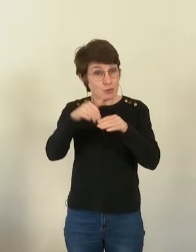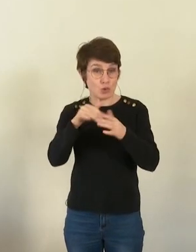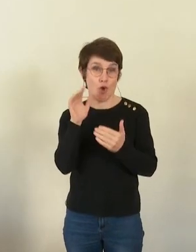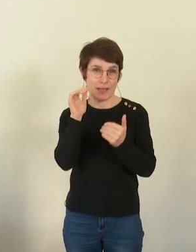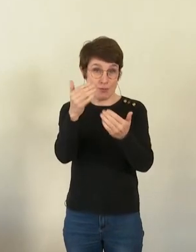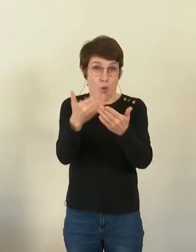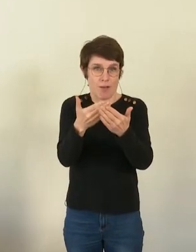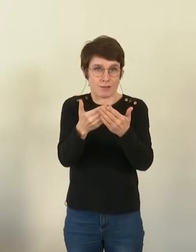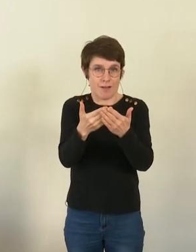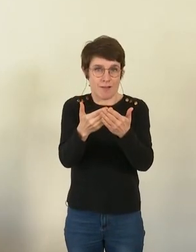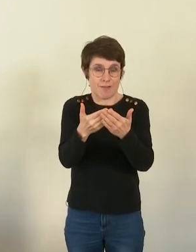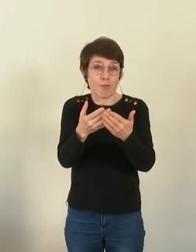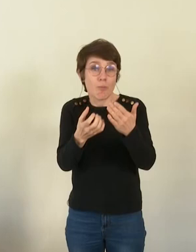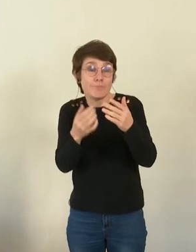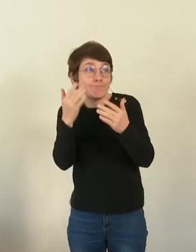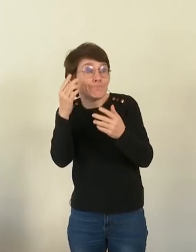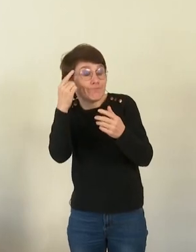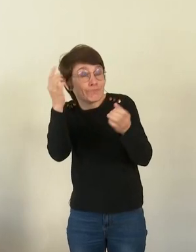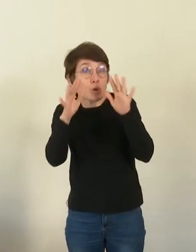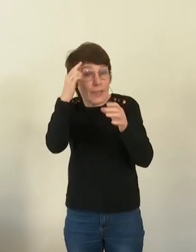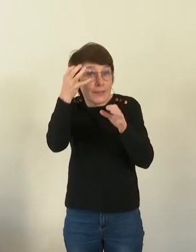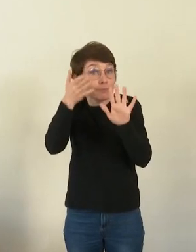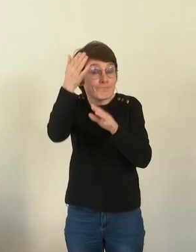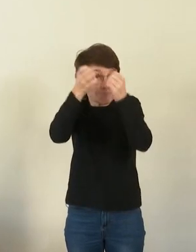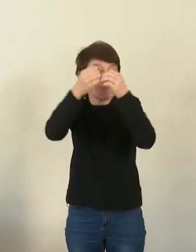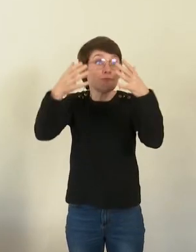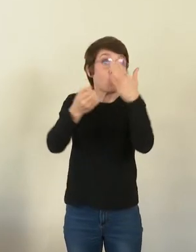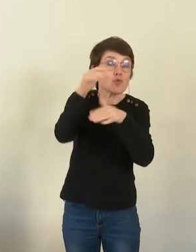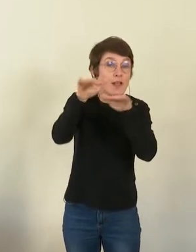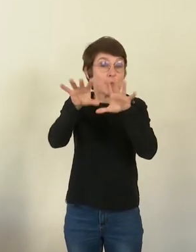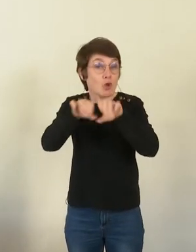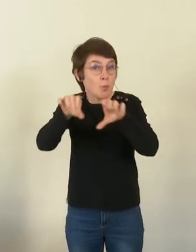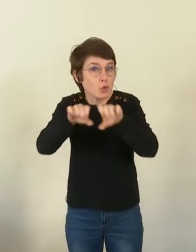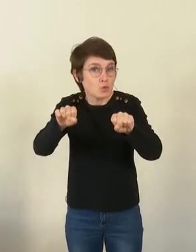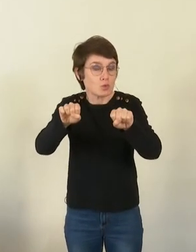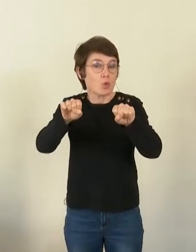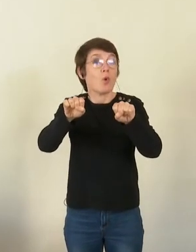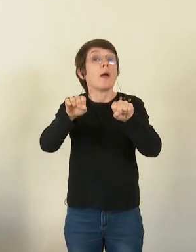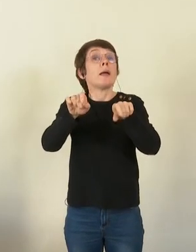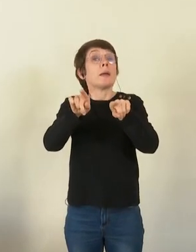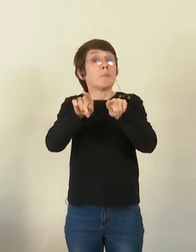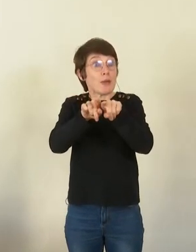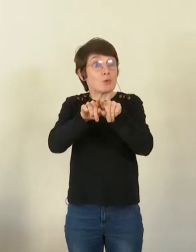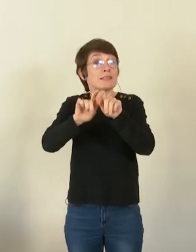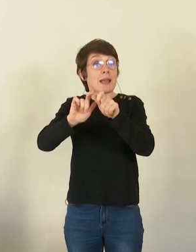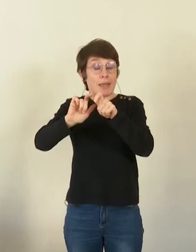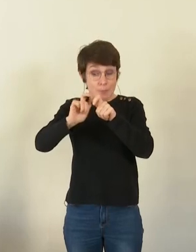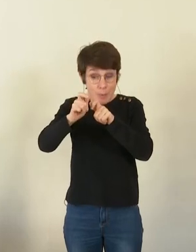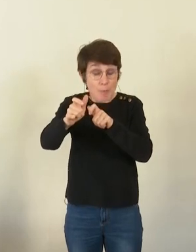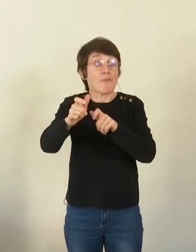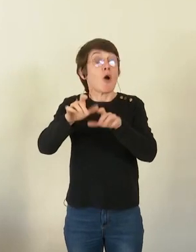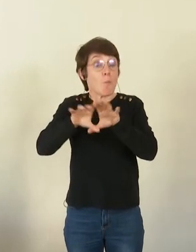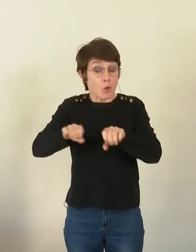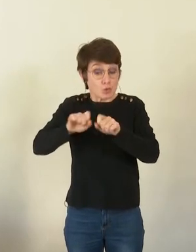d'imaginer une autre façon de produire mais pas que puisque implémenté comme elle se doit c'est bien sur toute la chaîne production